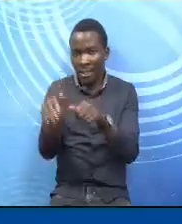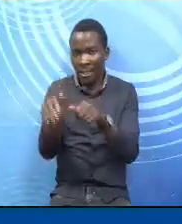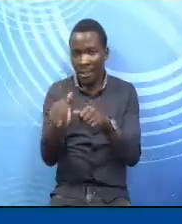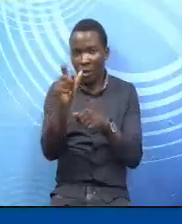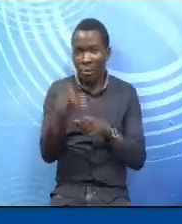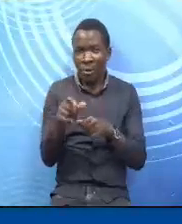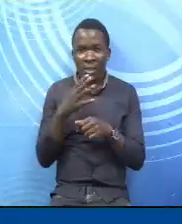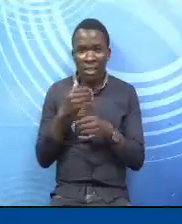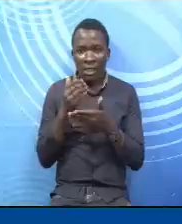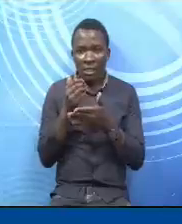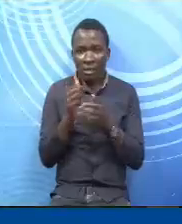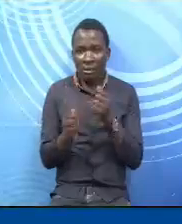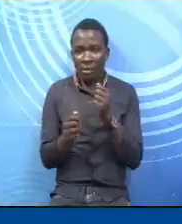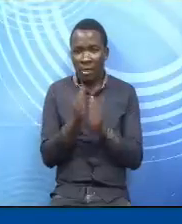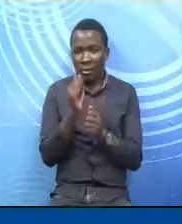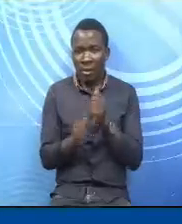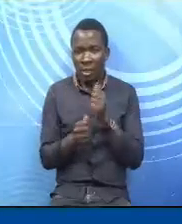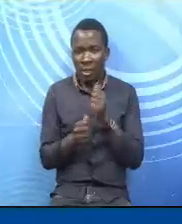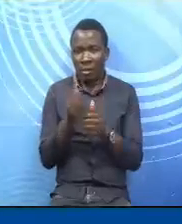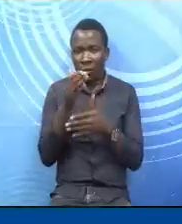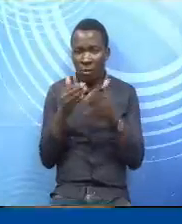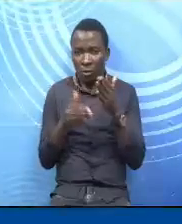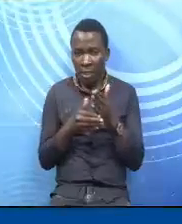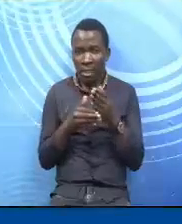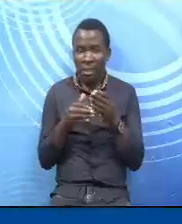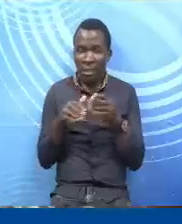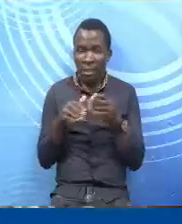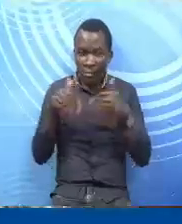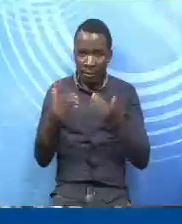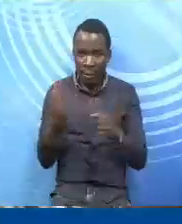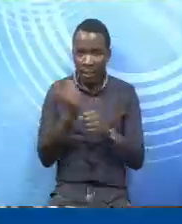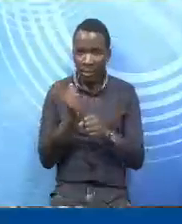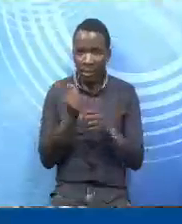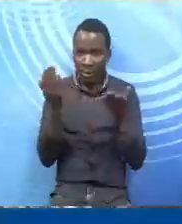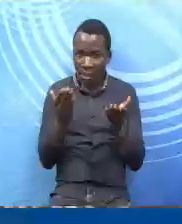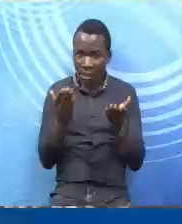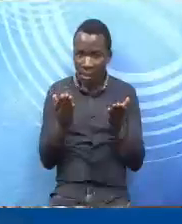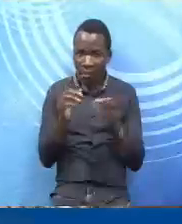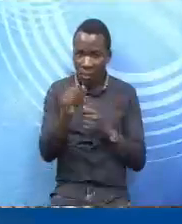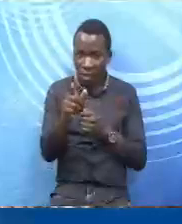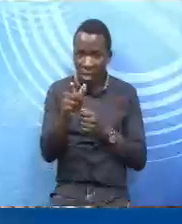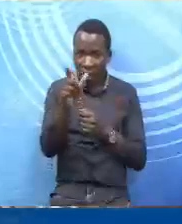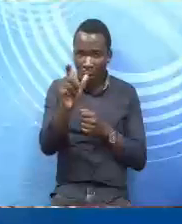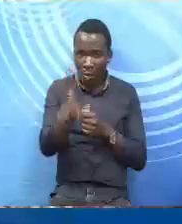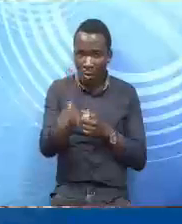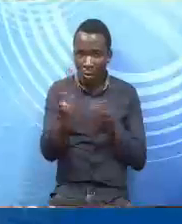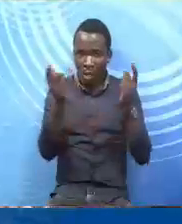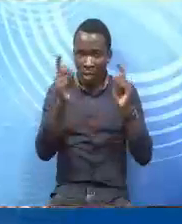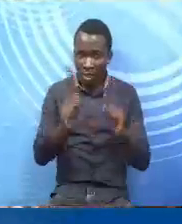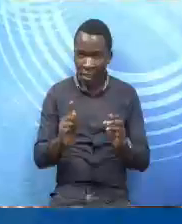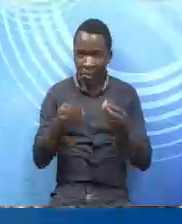ashaka kubwiyubakira icyo gukora ni iki ni uko noneho ahubwo aza tukamuha